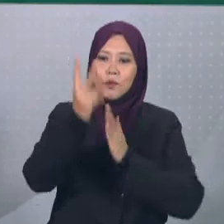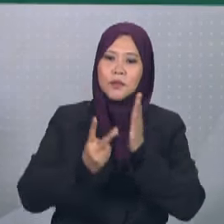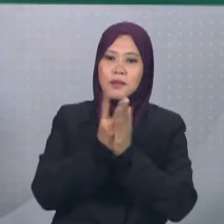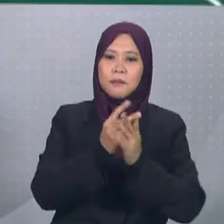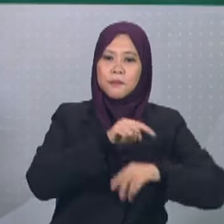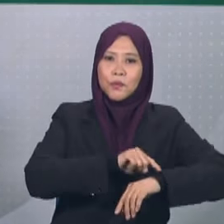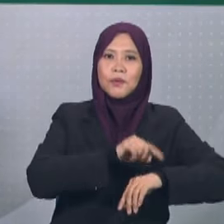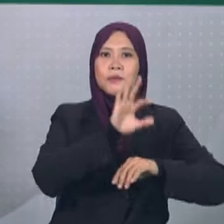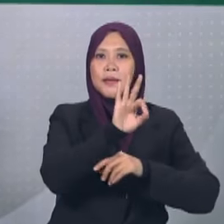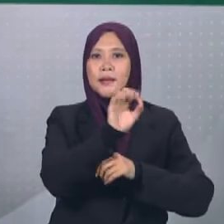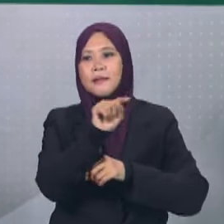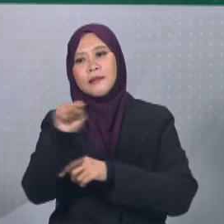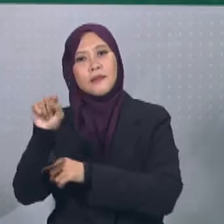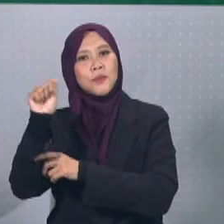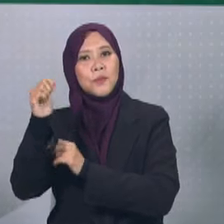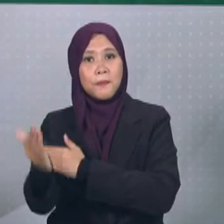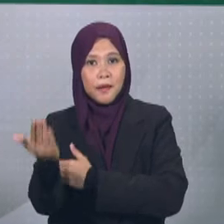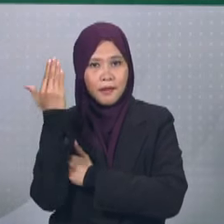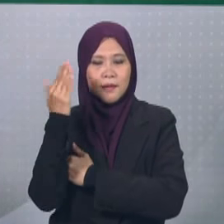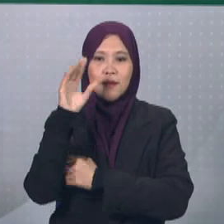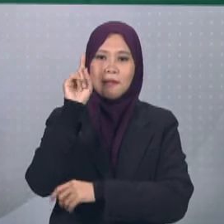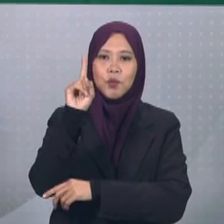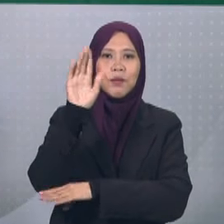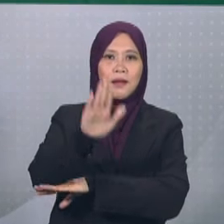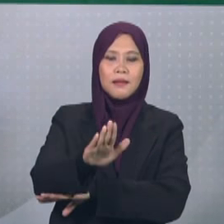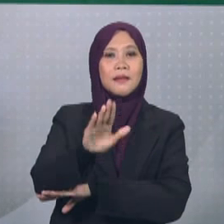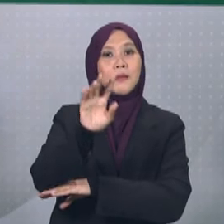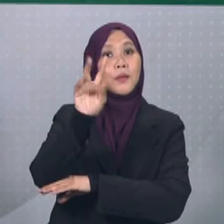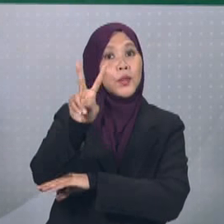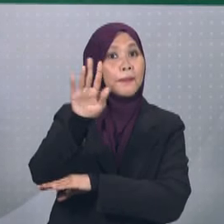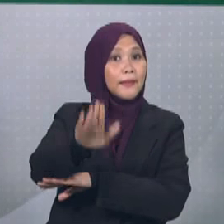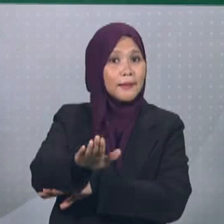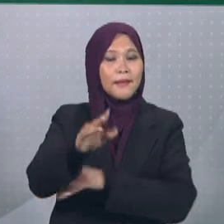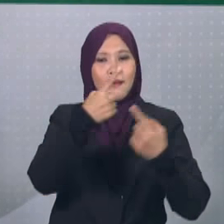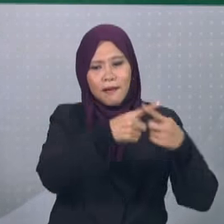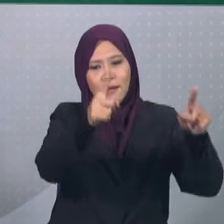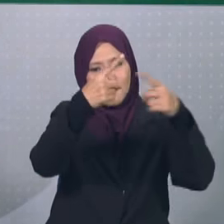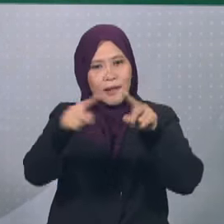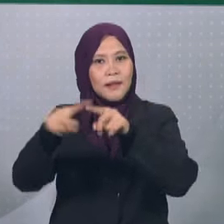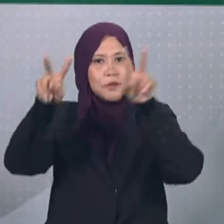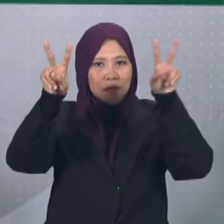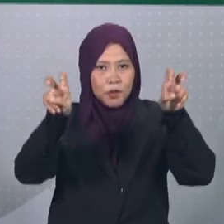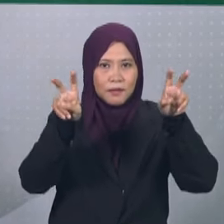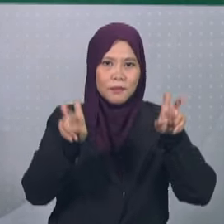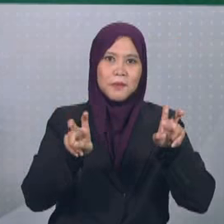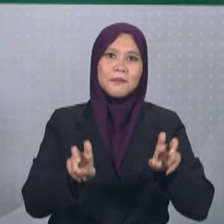pukul 9 hingga 10 pagi dan 1 tengah hari hingga 2 petang dengan menawarkan pelbagai subjek.